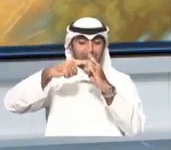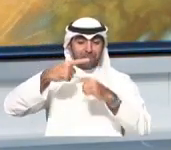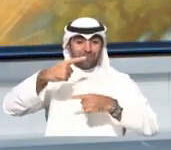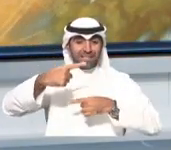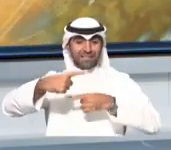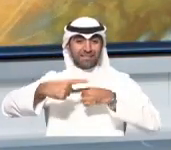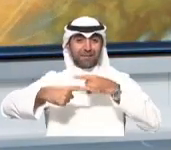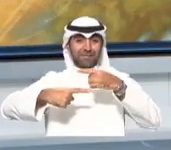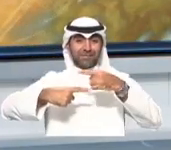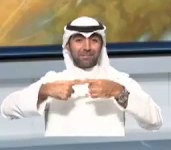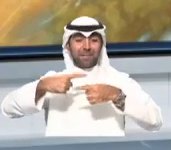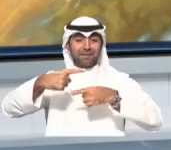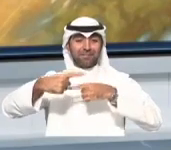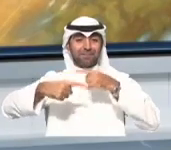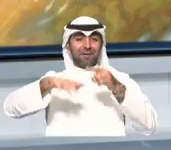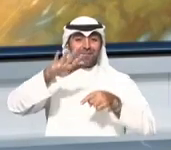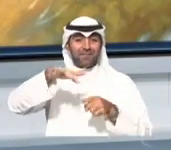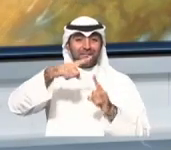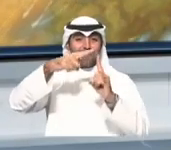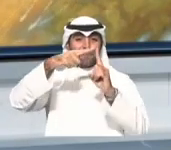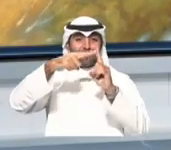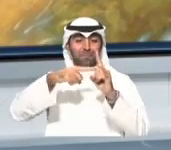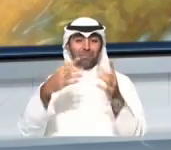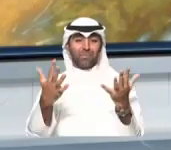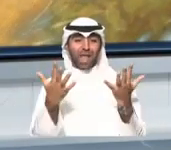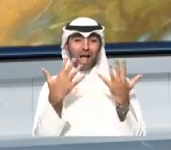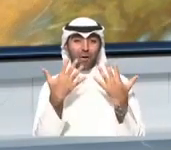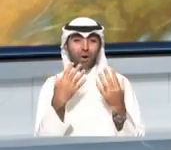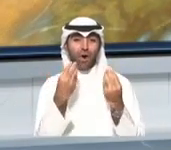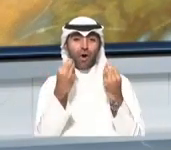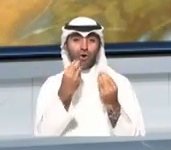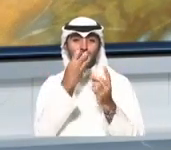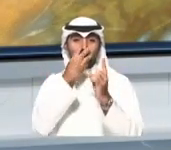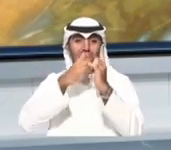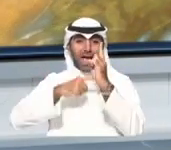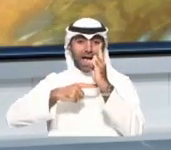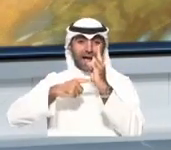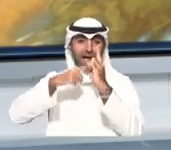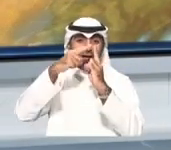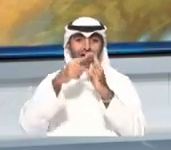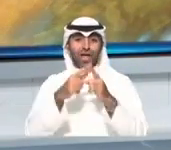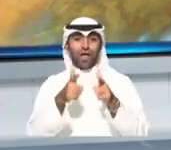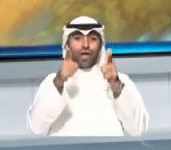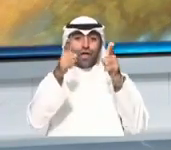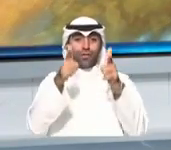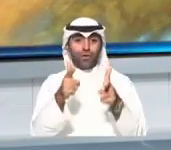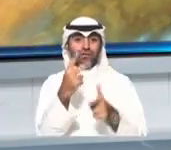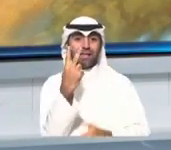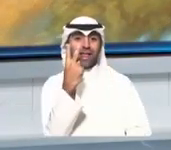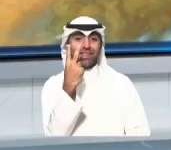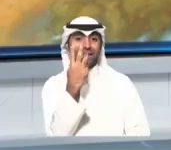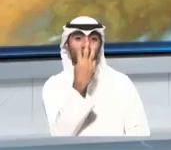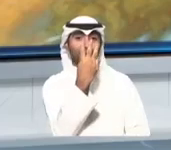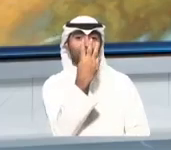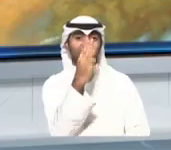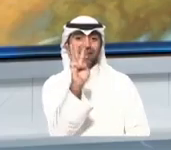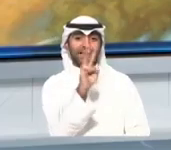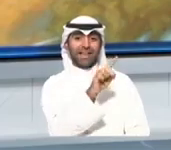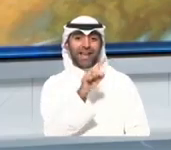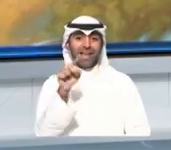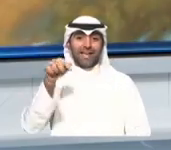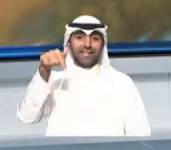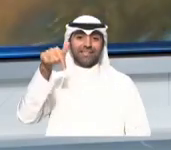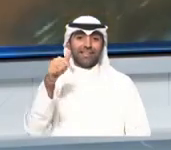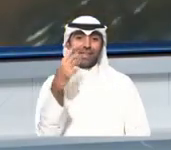العظمى المتوقعة في الأيام المقبلة متفاوتة ما بين 32 إلى 36 درجة مئوية. ليلة أجواءنا